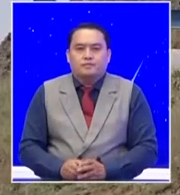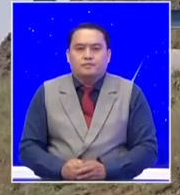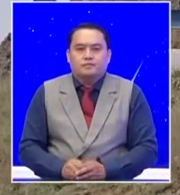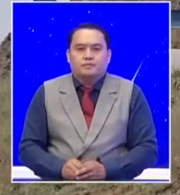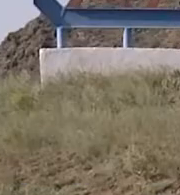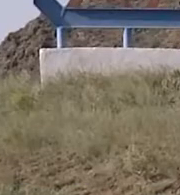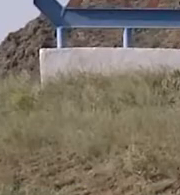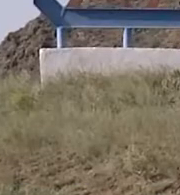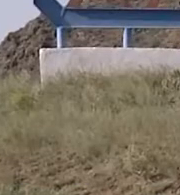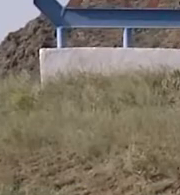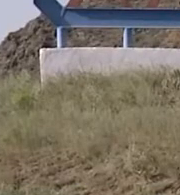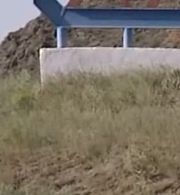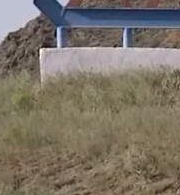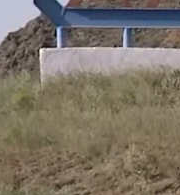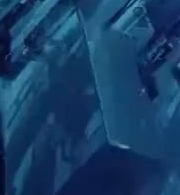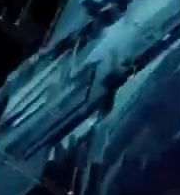ЖТСУ, Алакольский район.